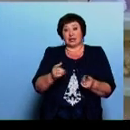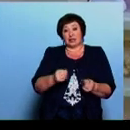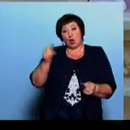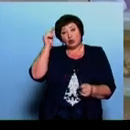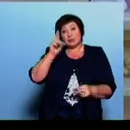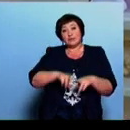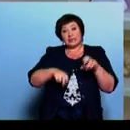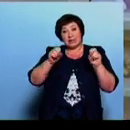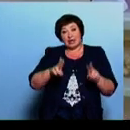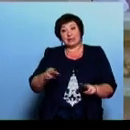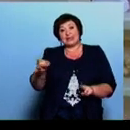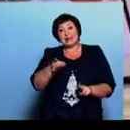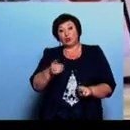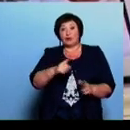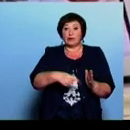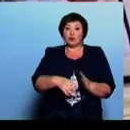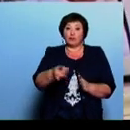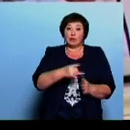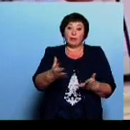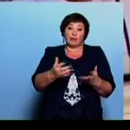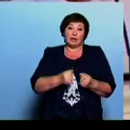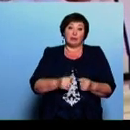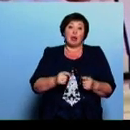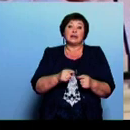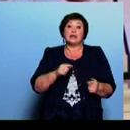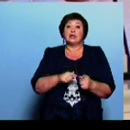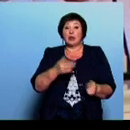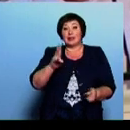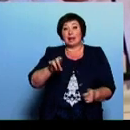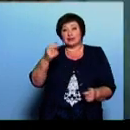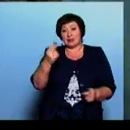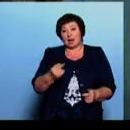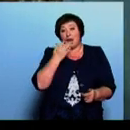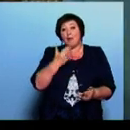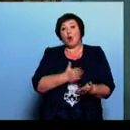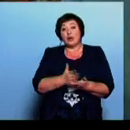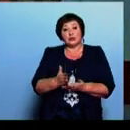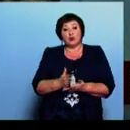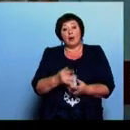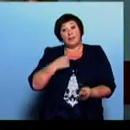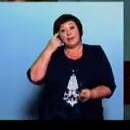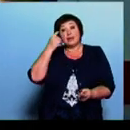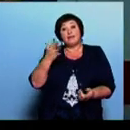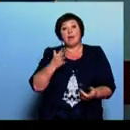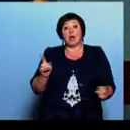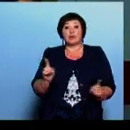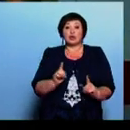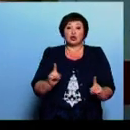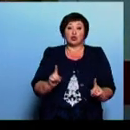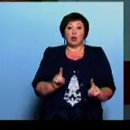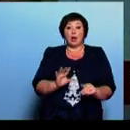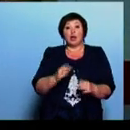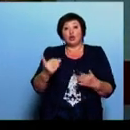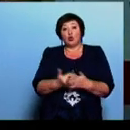из районов и городов республики понимать очень чувствительную тему – национальную политику. Мы-то понимаем, что основные победы и